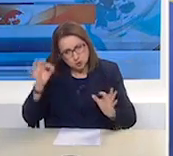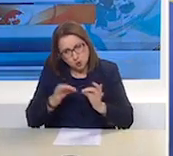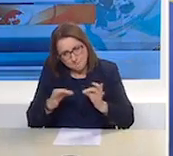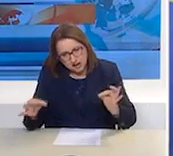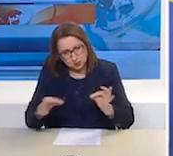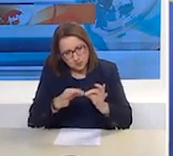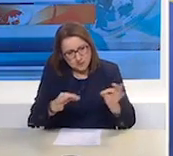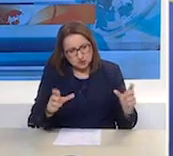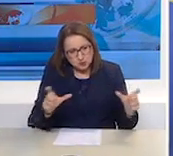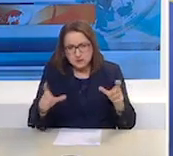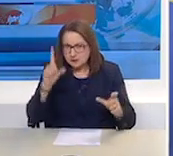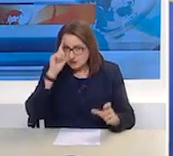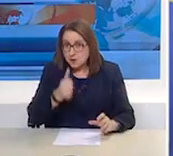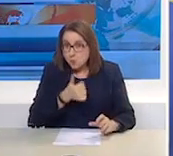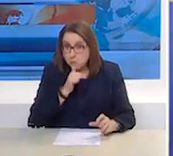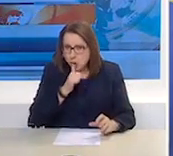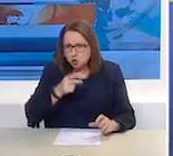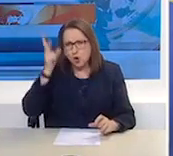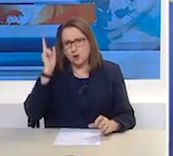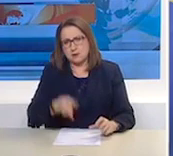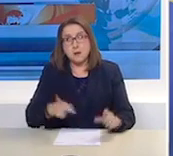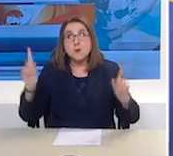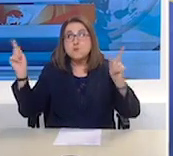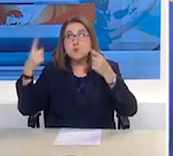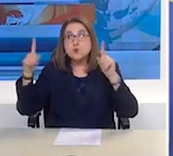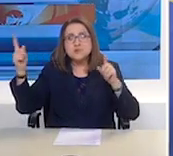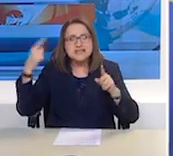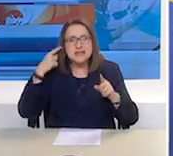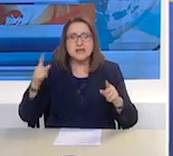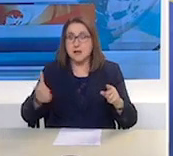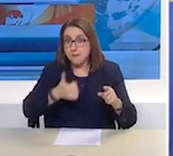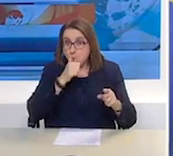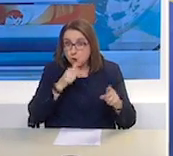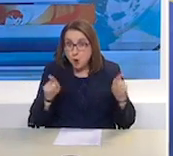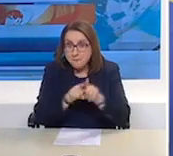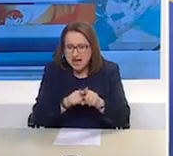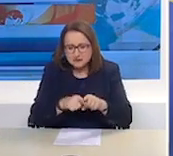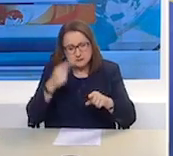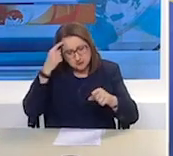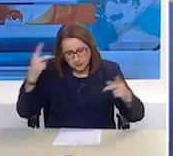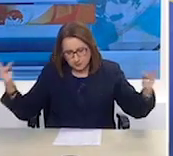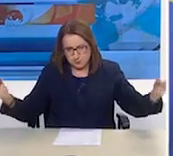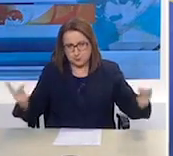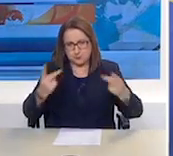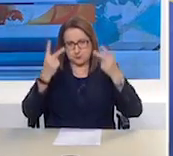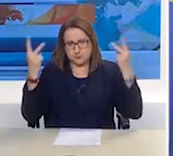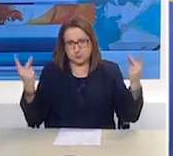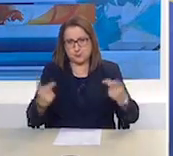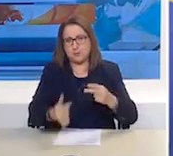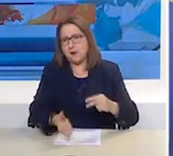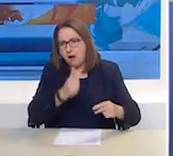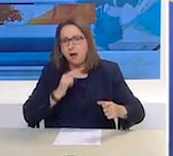ότι το ποτό λειτουργεί σε συνδυασμό με τη μουσική αντιστρόφως ανάλογα με το ζήτημα της νυφαλιότητας, ειδικά όταν γίνεται